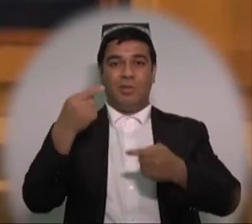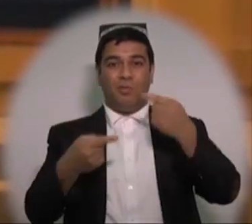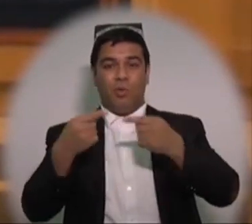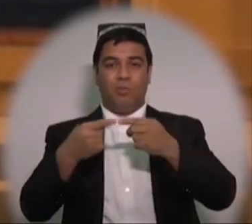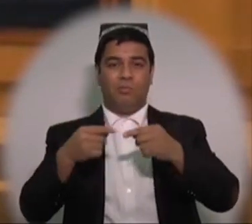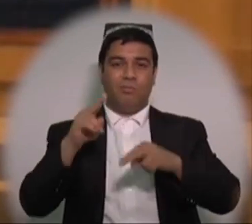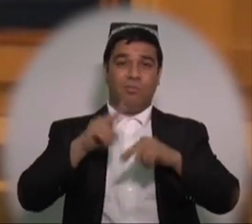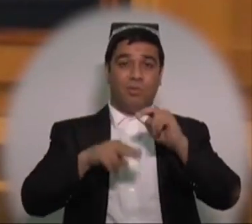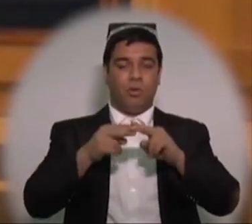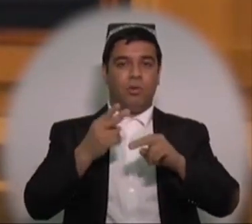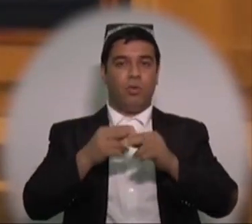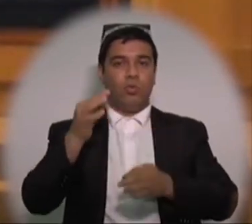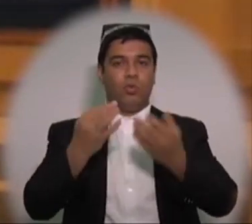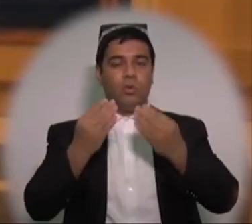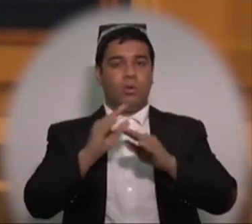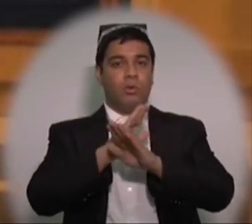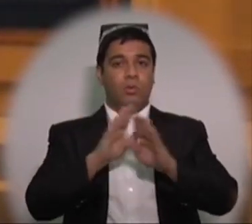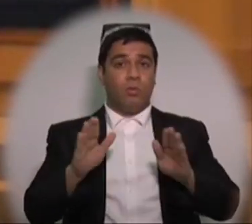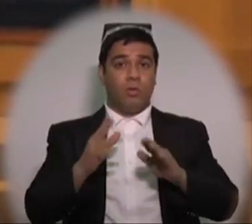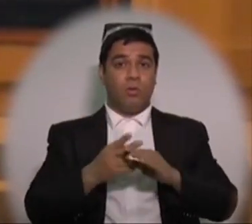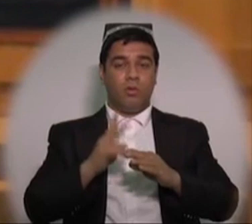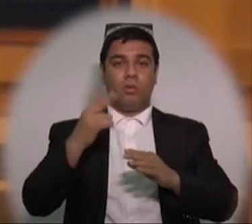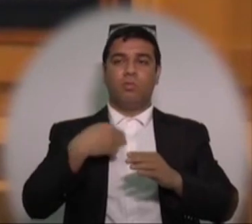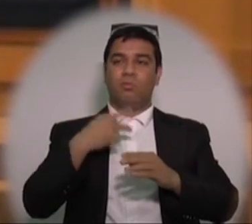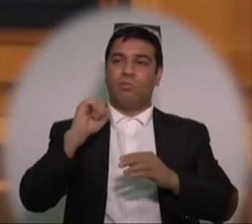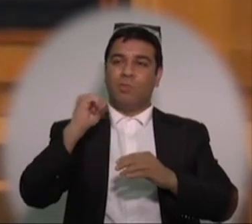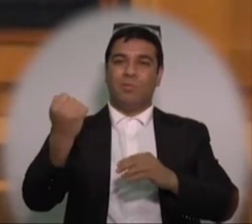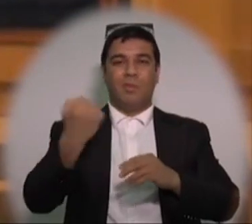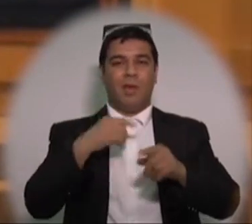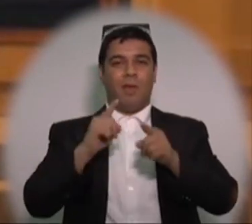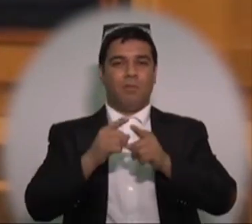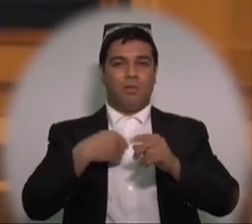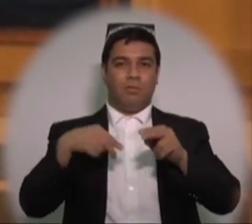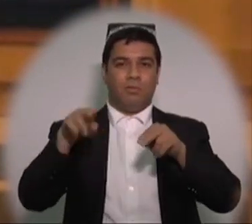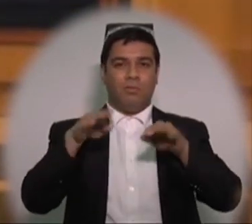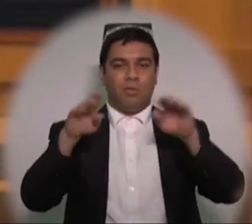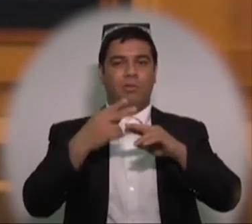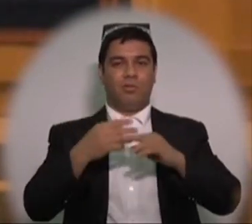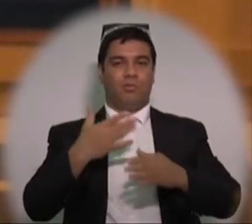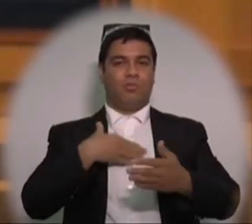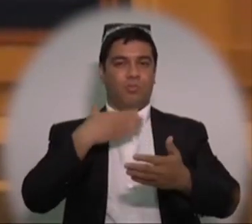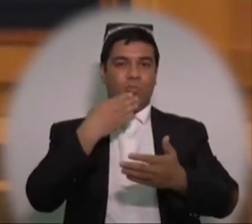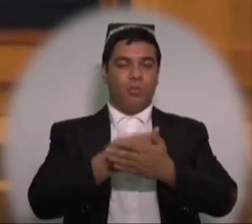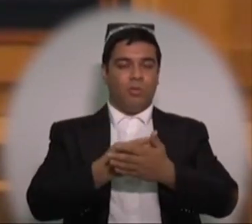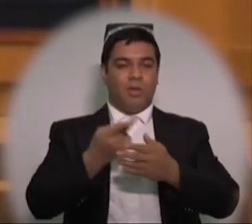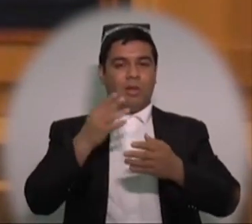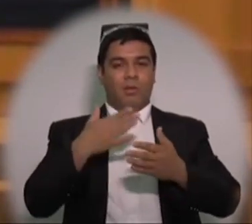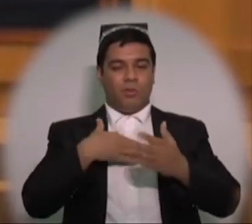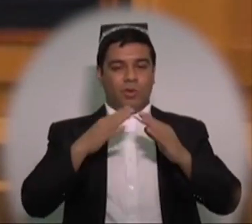dedilar. Ya'ni odamlar uy qilishda kim o'zarga o'zini rohatini